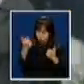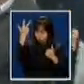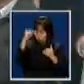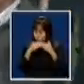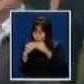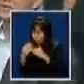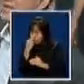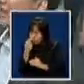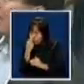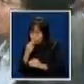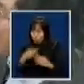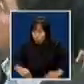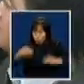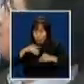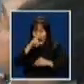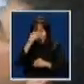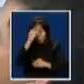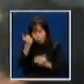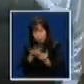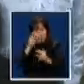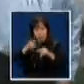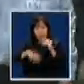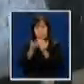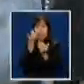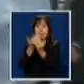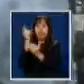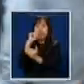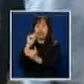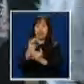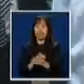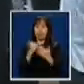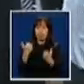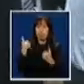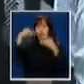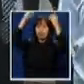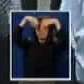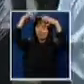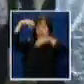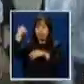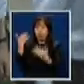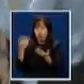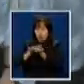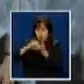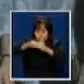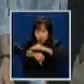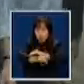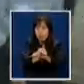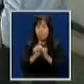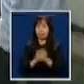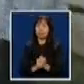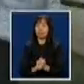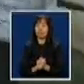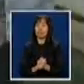จรชีวิตไก่ทำไมราคาแพงตอนนี้มันดีขึ้นหรือยังฝนมาฮะ ไม่เป็นไร เดี๋ยวขออนุญาตฮะโอ้ลุยฝนเล